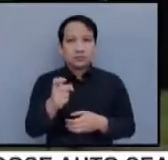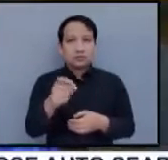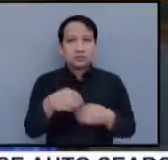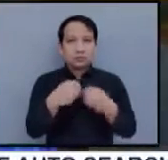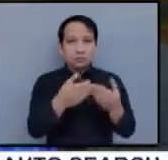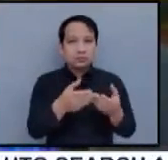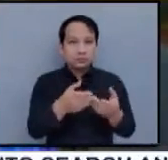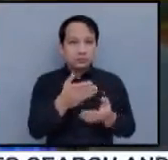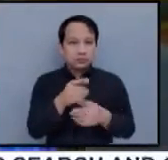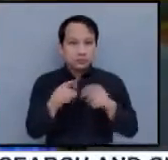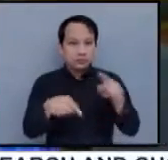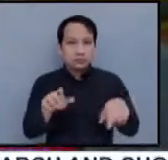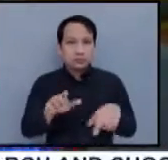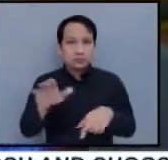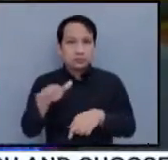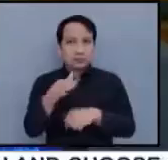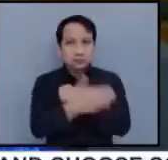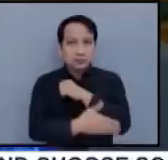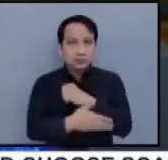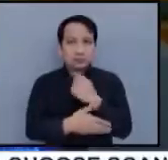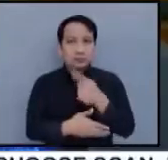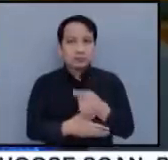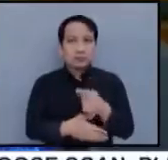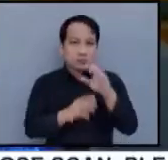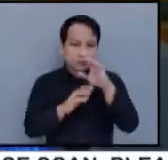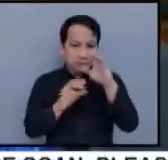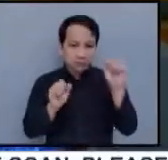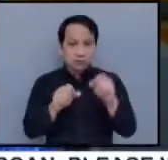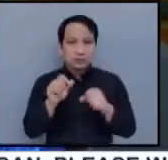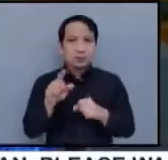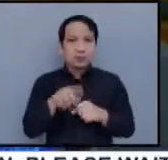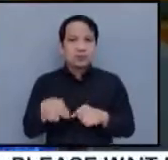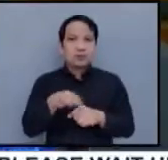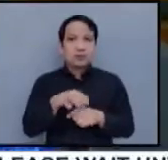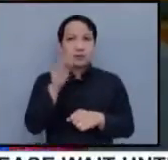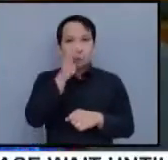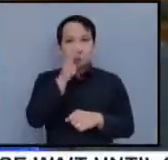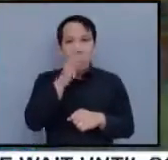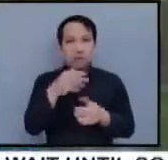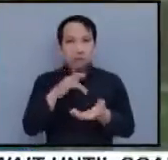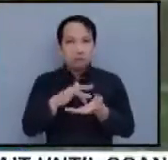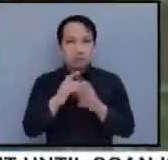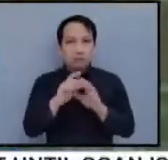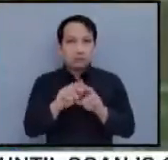sa iba pang mga bansa. Kinilala rin ng Presidente ang mga Filipino health workers.